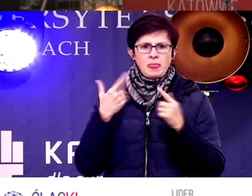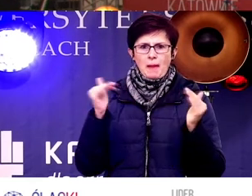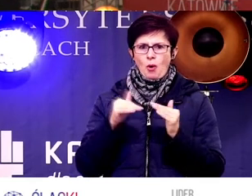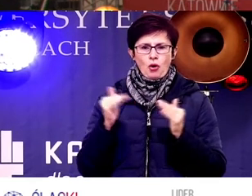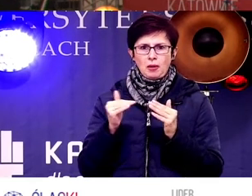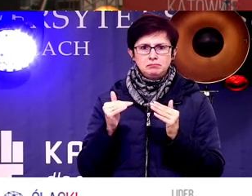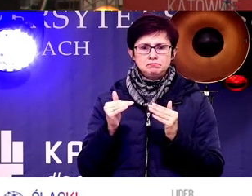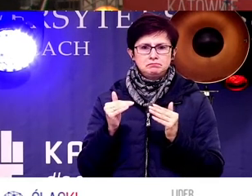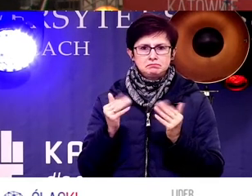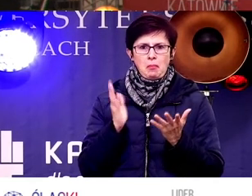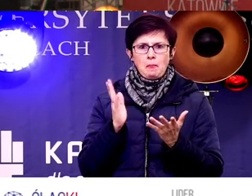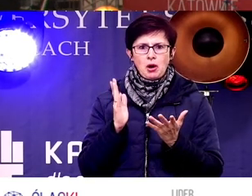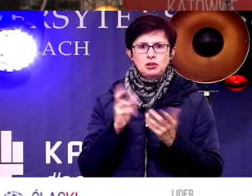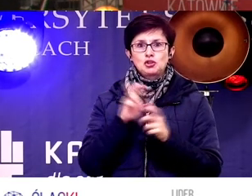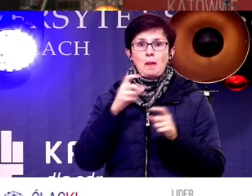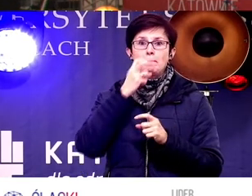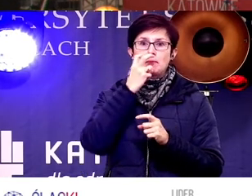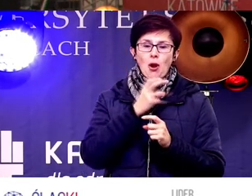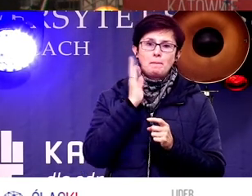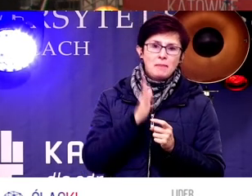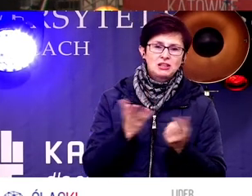a później to, czy będzie prąd akurat w tym dniu,